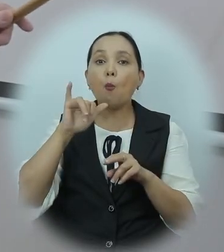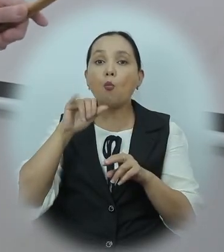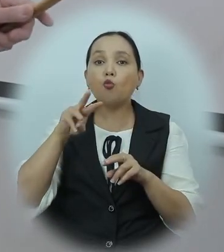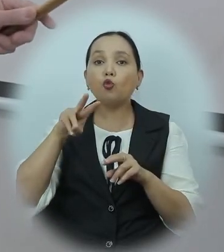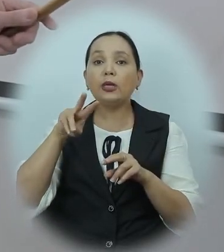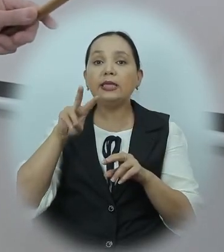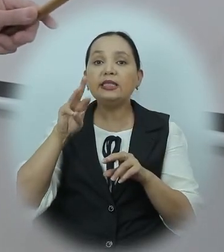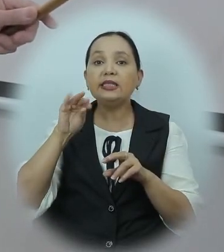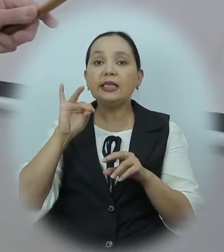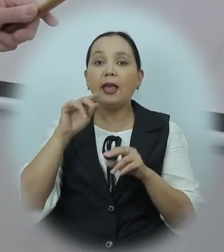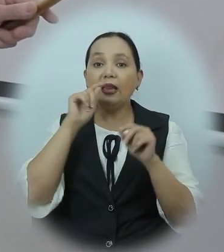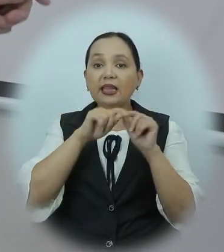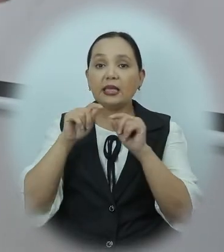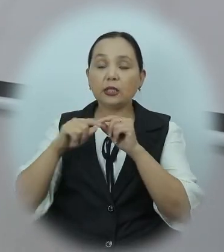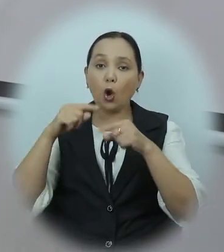orqali ulanib,